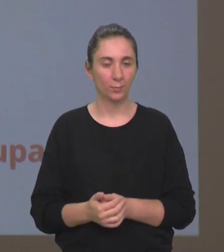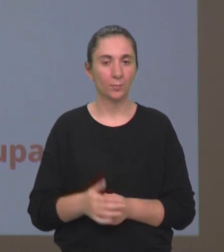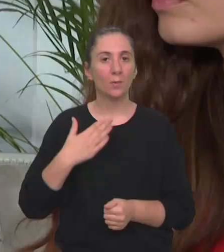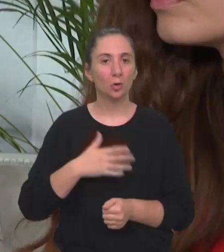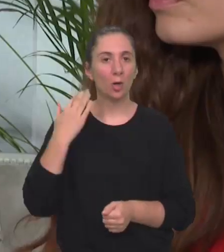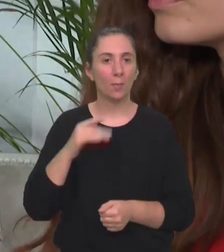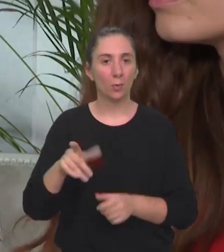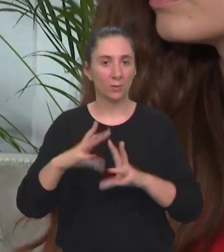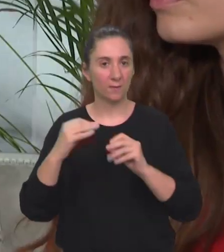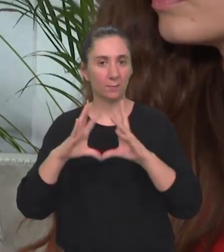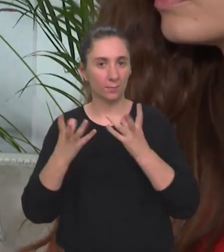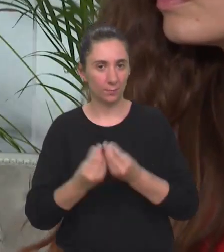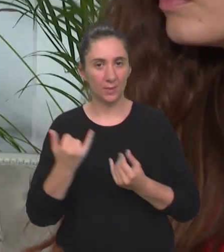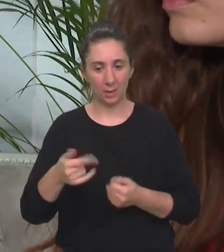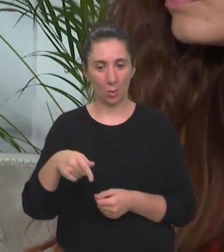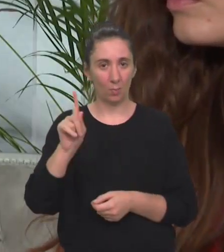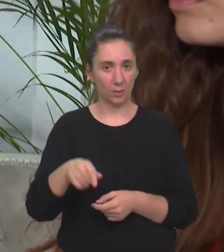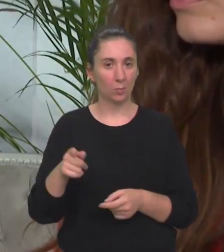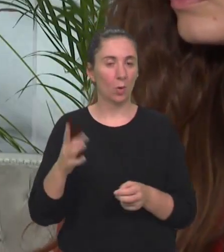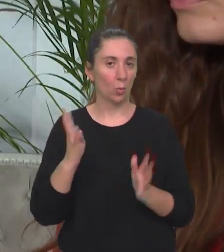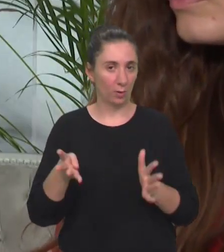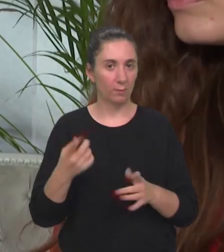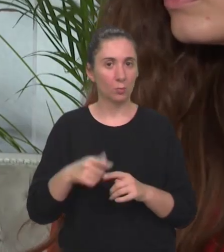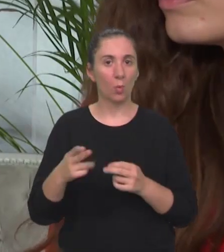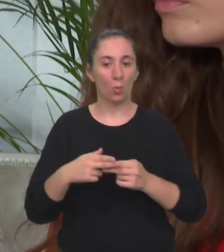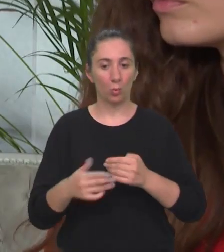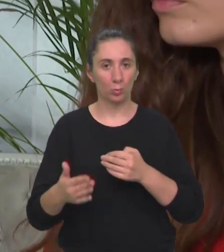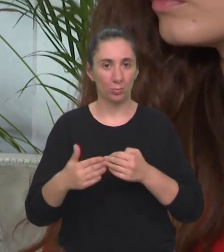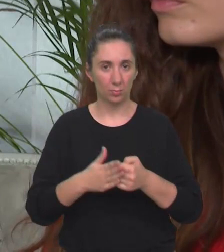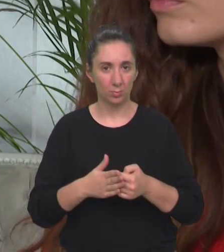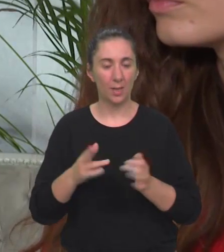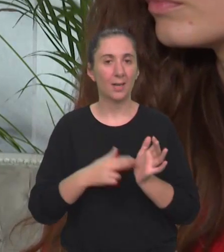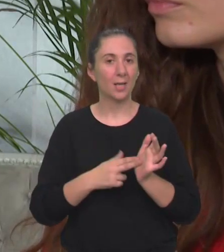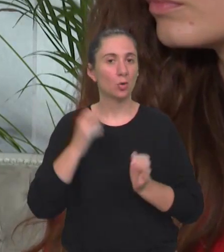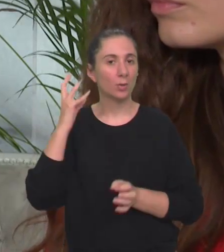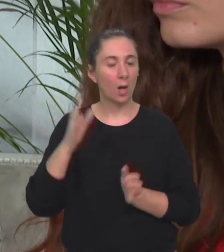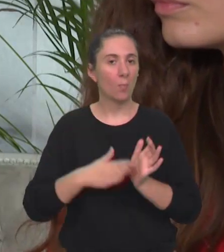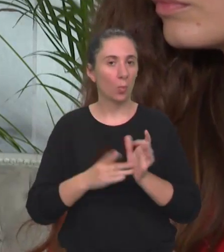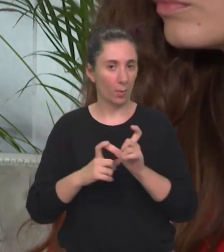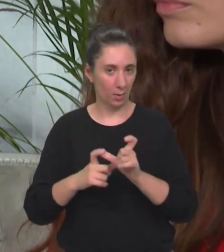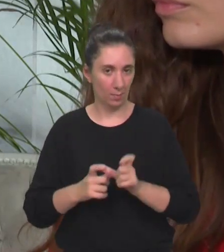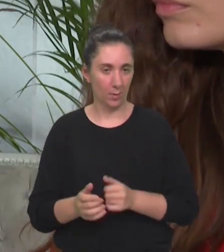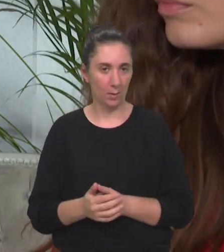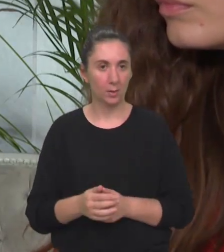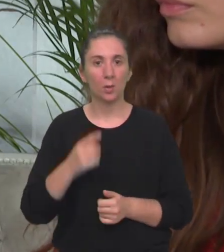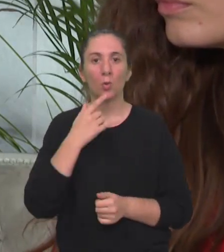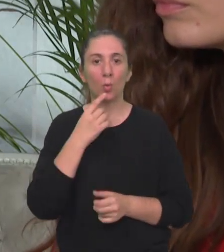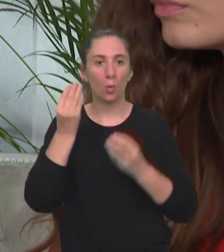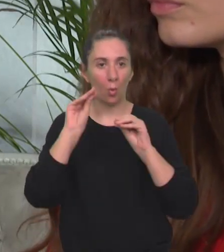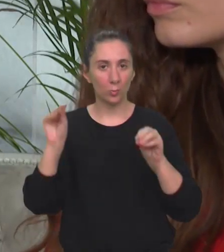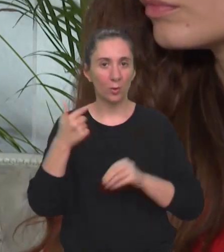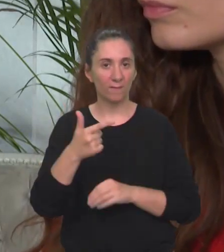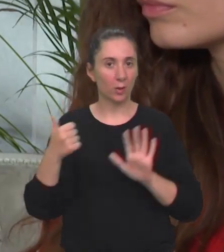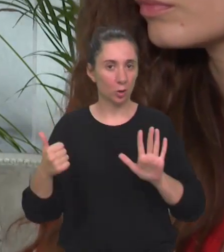nam je bila da to sve obilježimo sada u mjesecu rujnu, zato što nam se sad uskoro i približava Nacionalni dan multiple skleroze, koji se inače